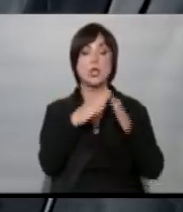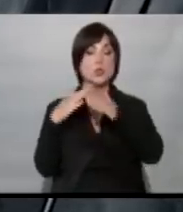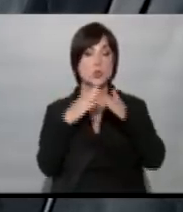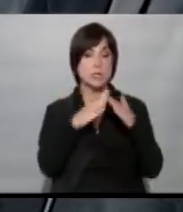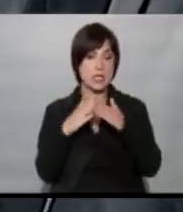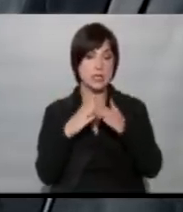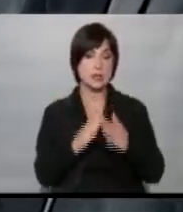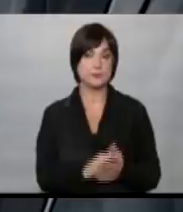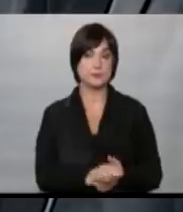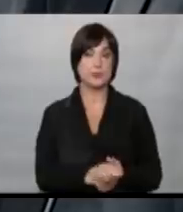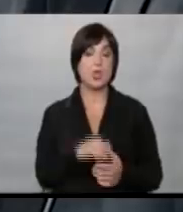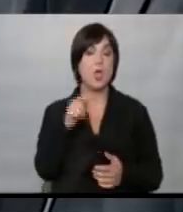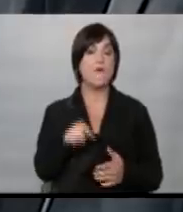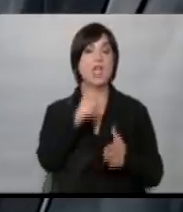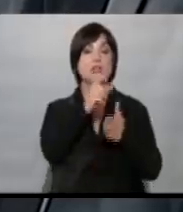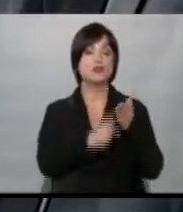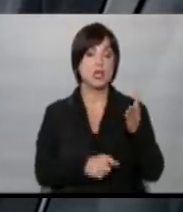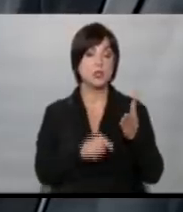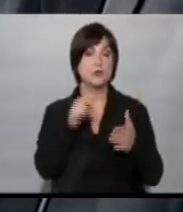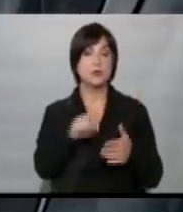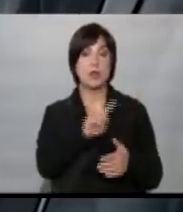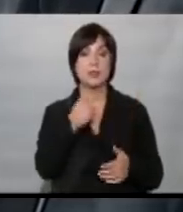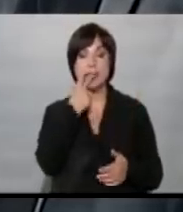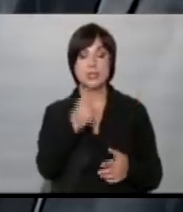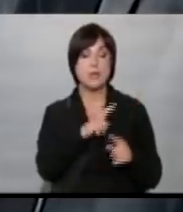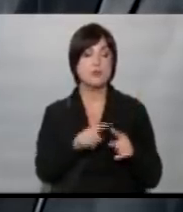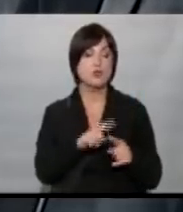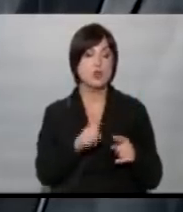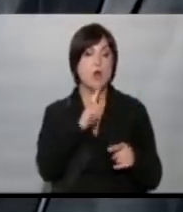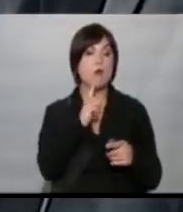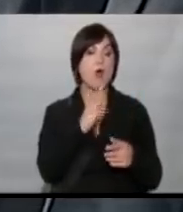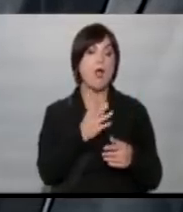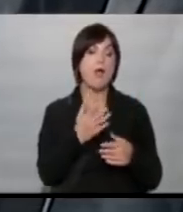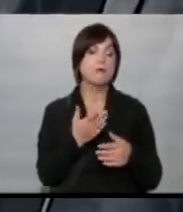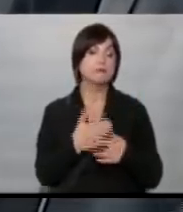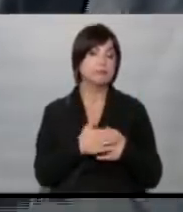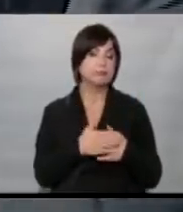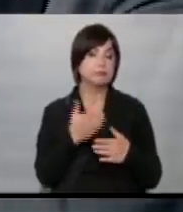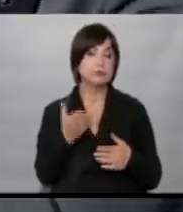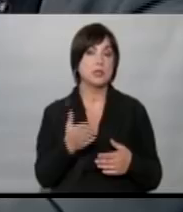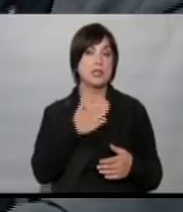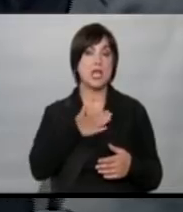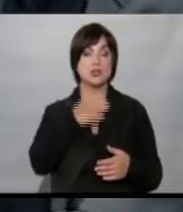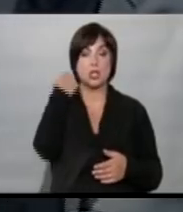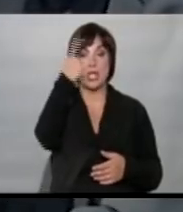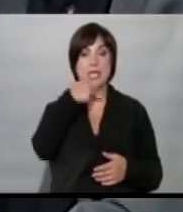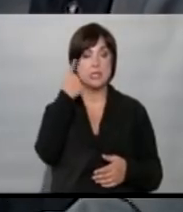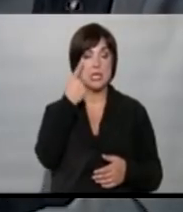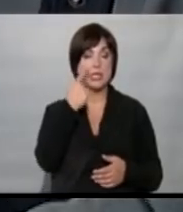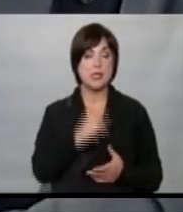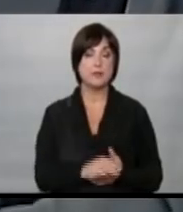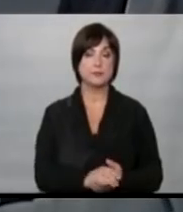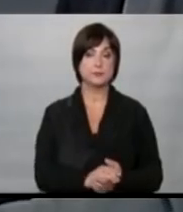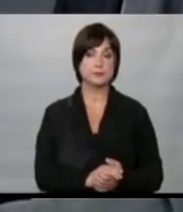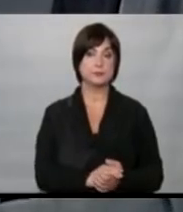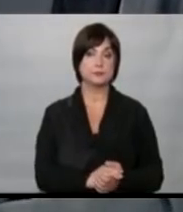соседите. И овие членови, апсолутно тука не гледам ништо кое што делува на нашиот идентитет или го... А